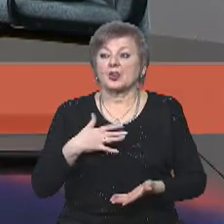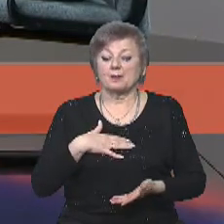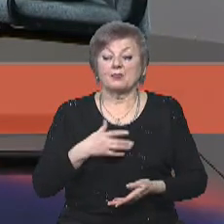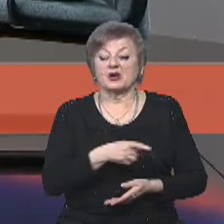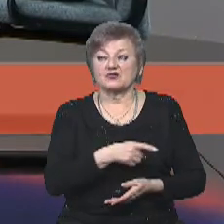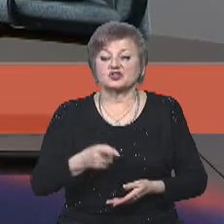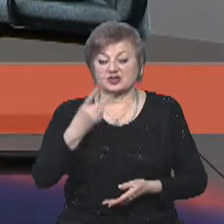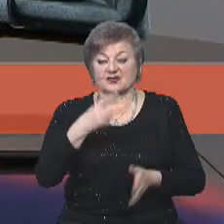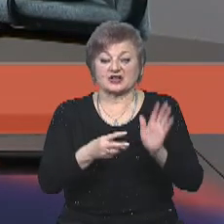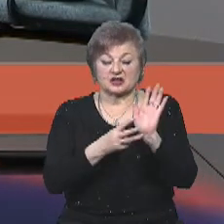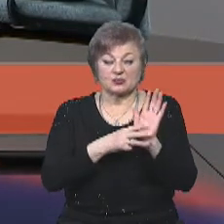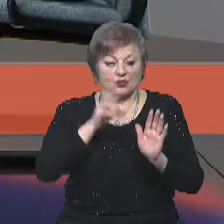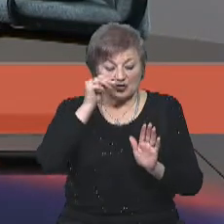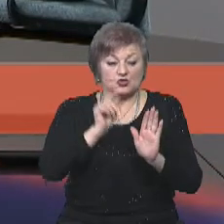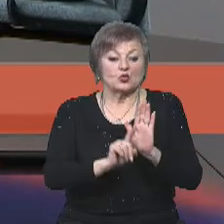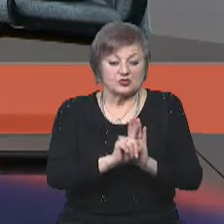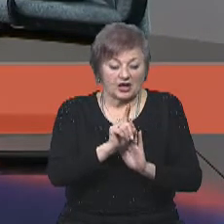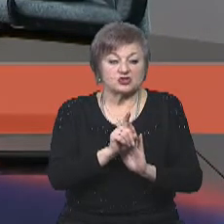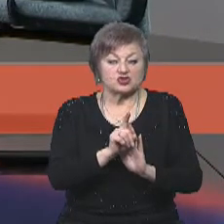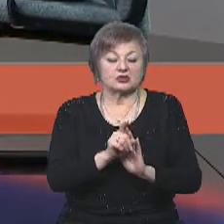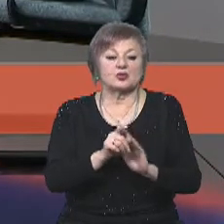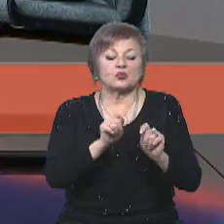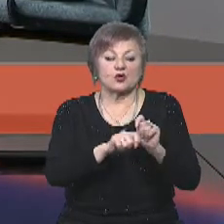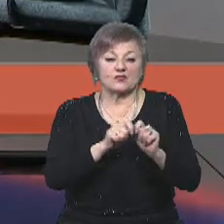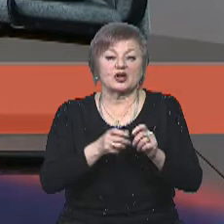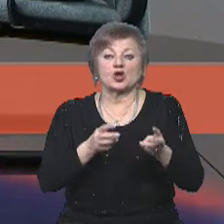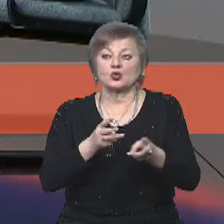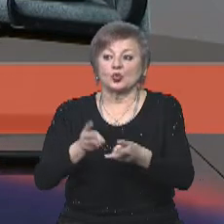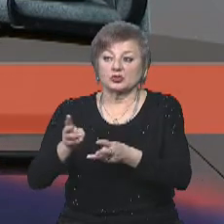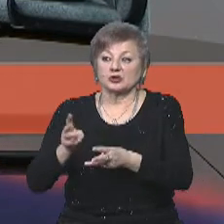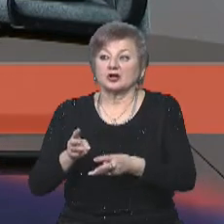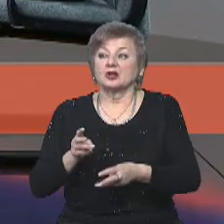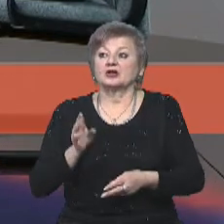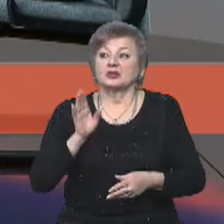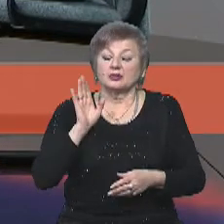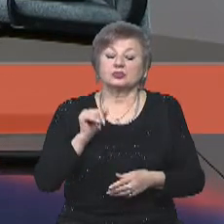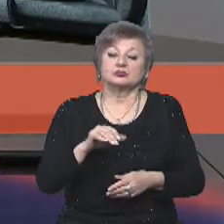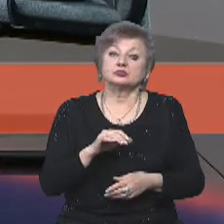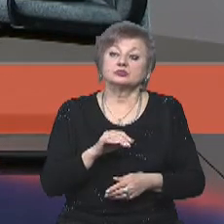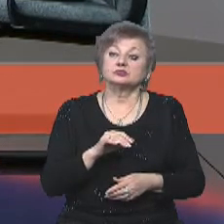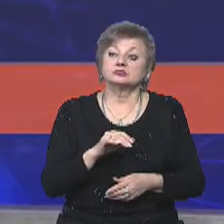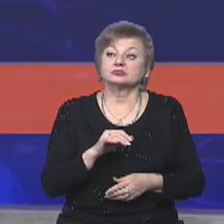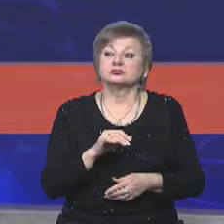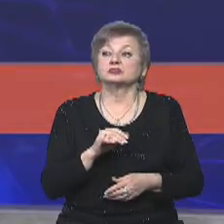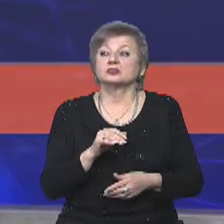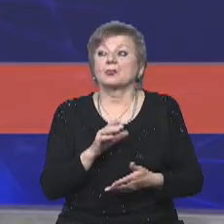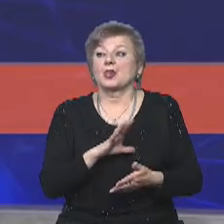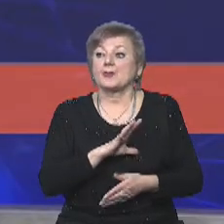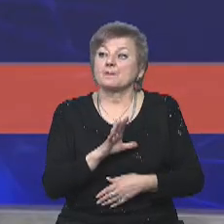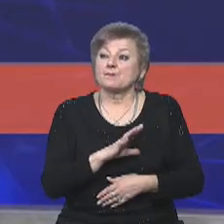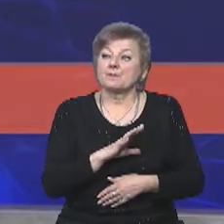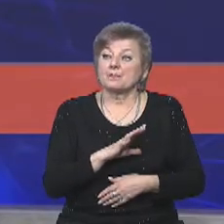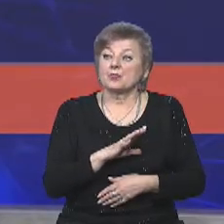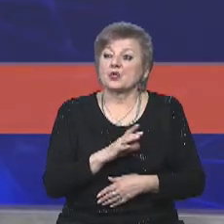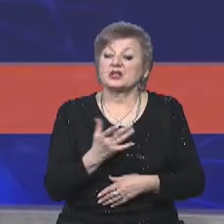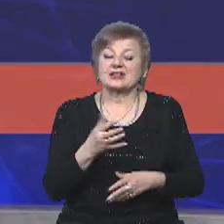течение 28 числа запустили все котельные, которые планировали. Потом у нас были несколько порывов на сетях, а именно их было